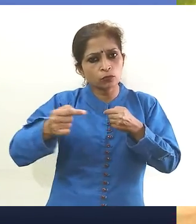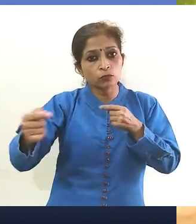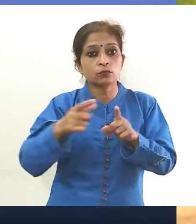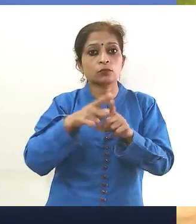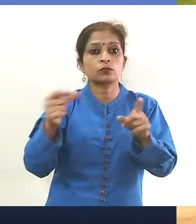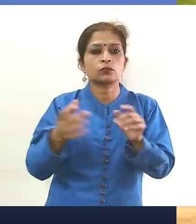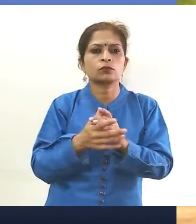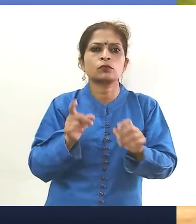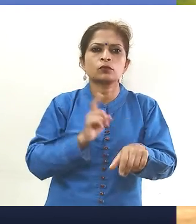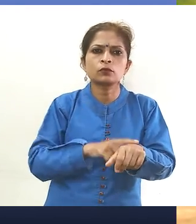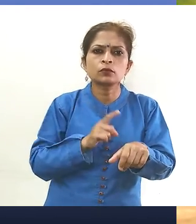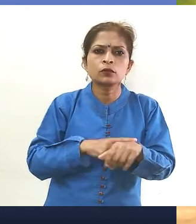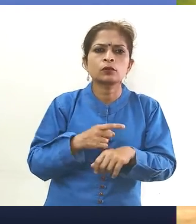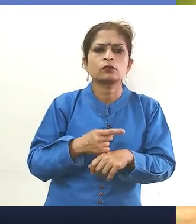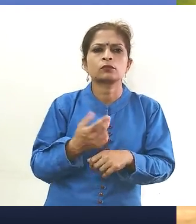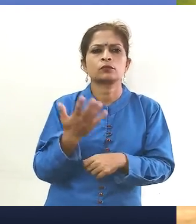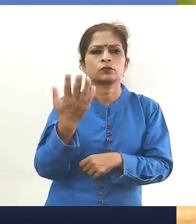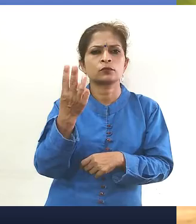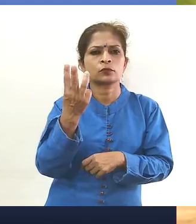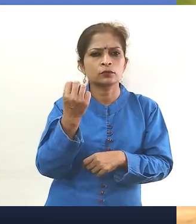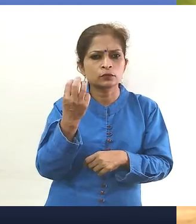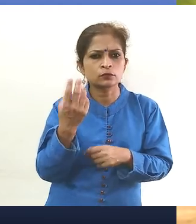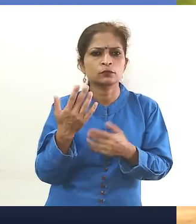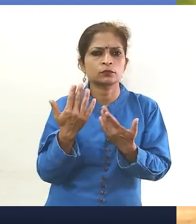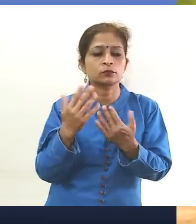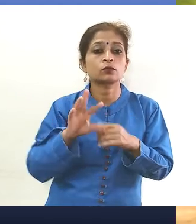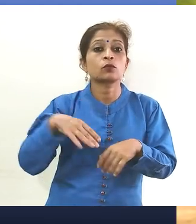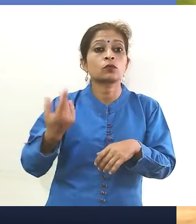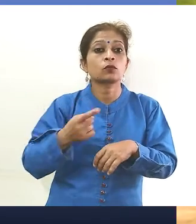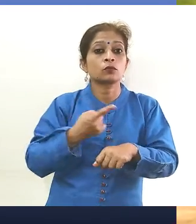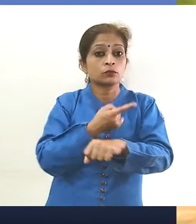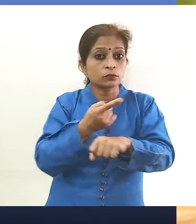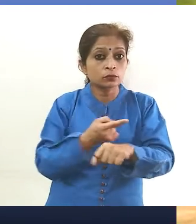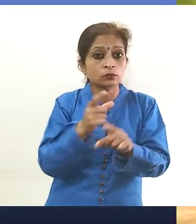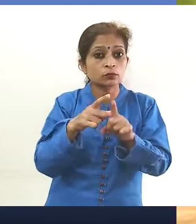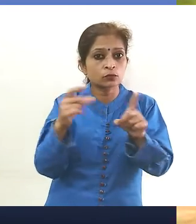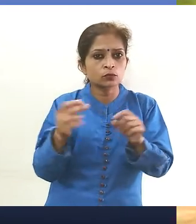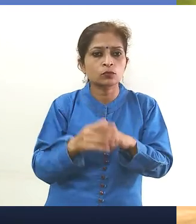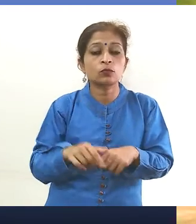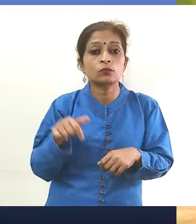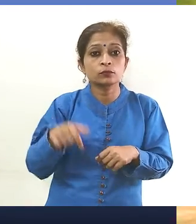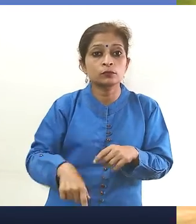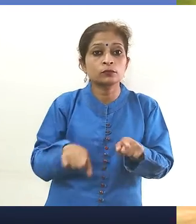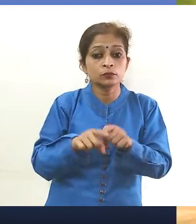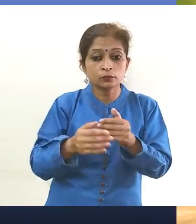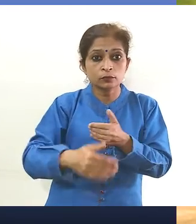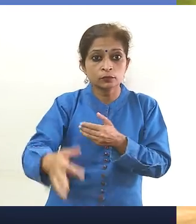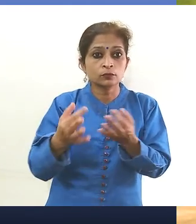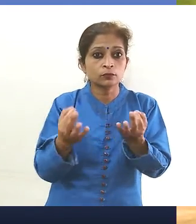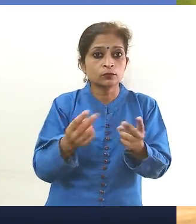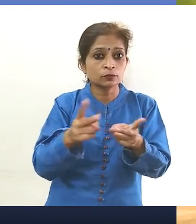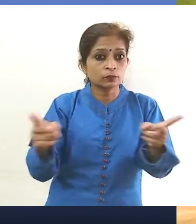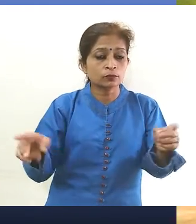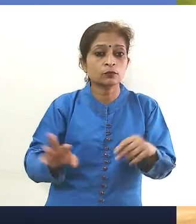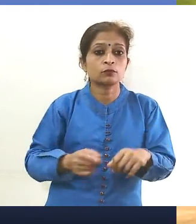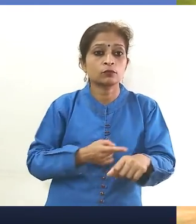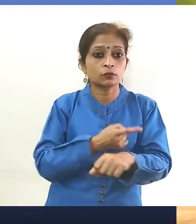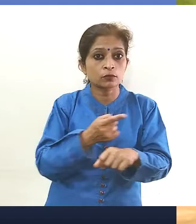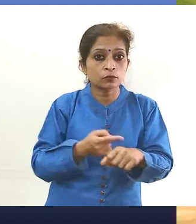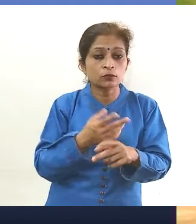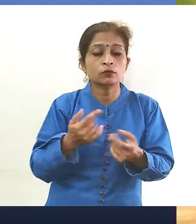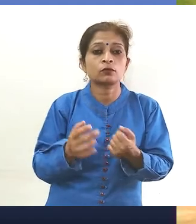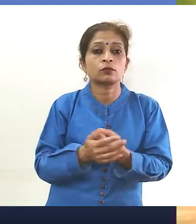को कंट्रोल, और बाद में हम देखते हैं बीमारियां क्योर हो जाती हैं। डायबिटीज़ के पेशेंट लगातार ये 5 अभ्यास जो मैं अभी बता रहा हूँ और प्राणायाम करके नॉन डायबिटिक